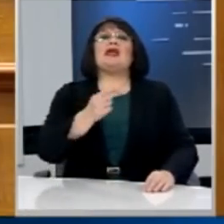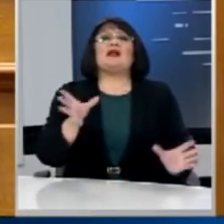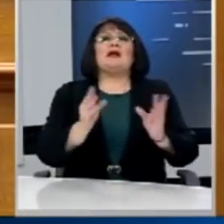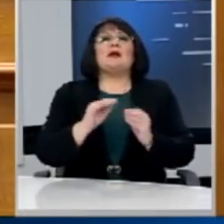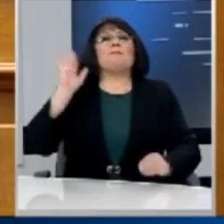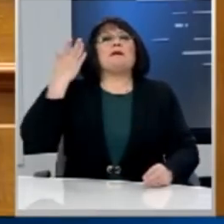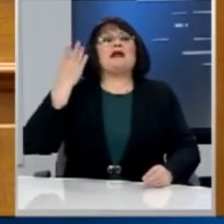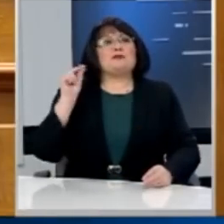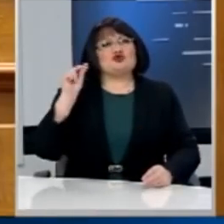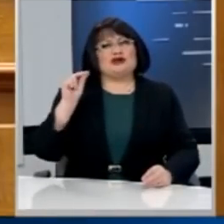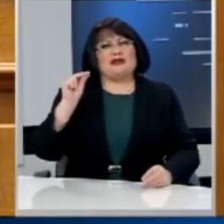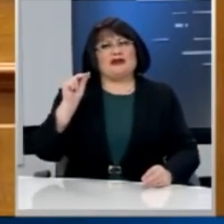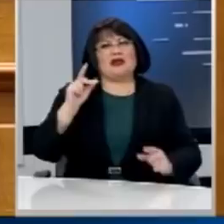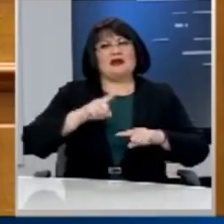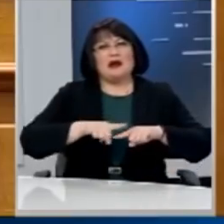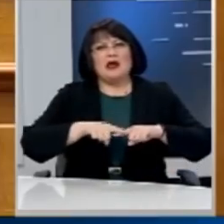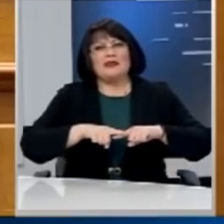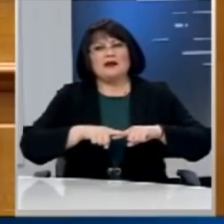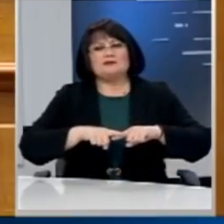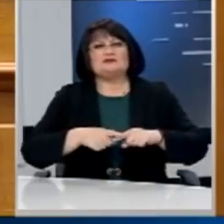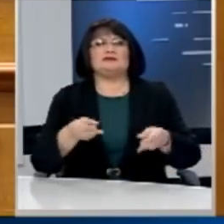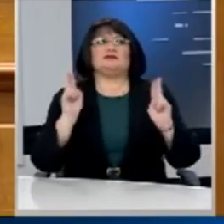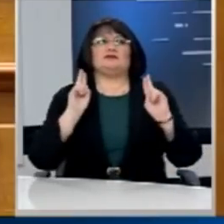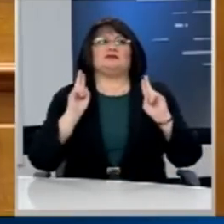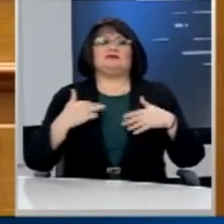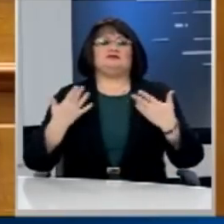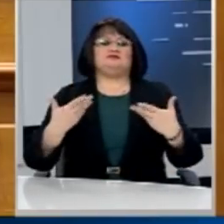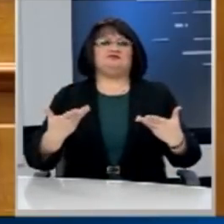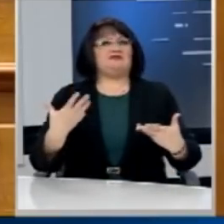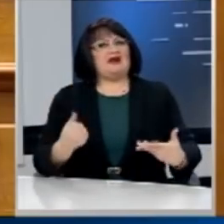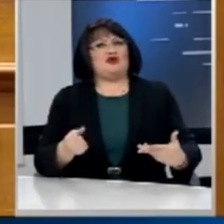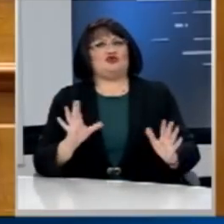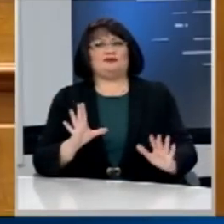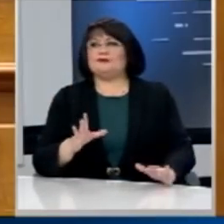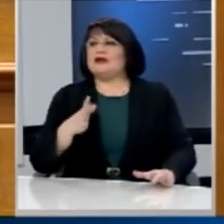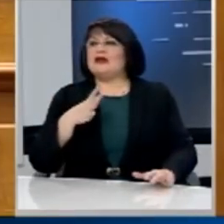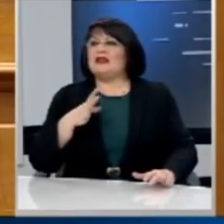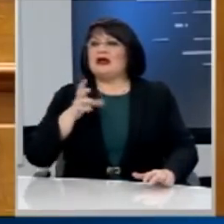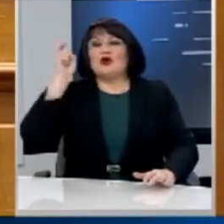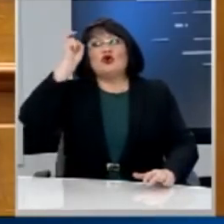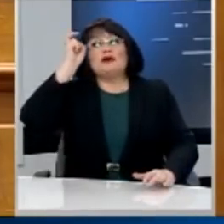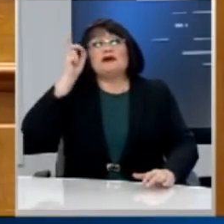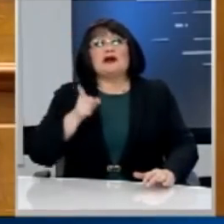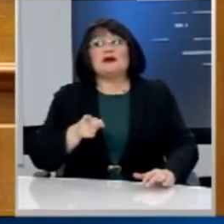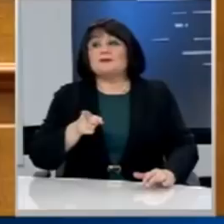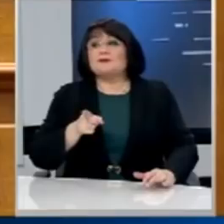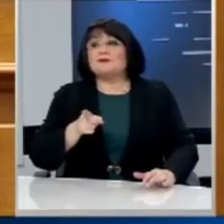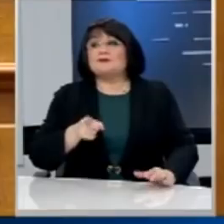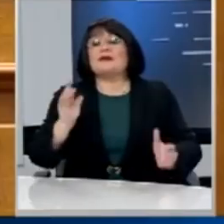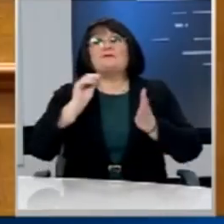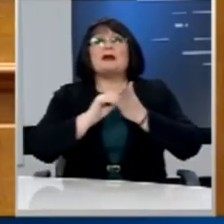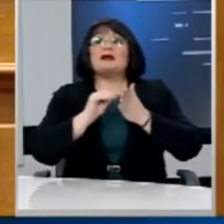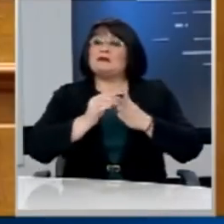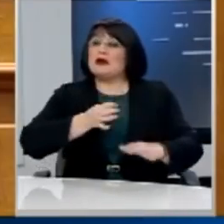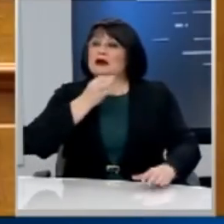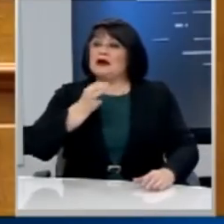χώρας, έχω κάθε λόγο να αισιοδοξώ. Θέλω να θυμίσω για ακόμα μια